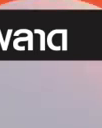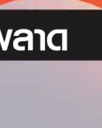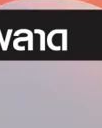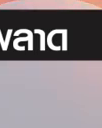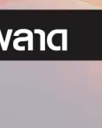y